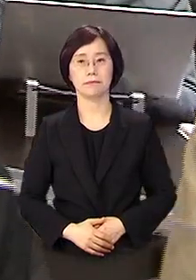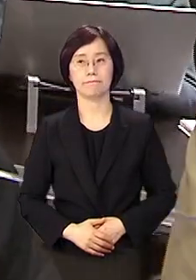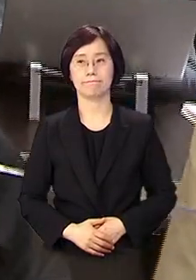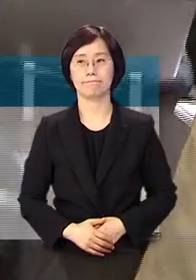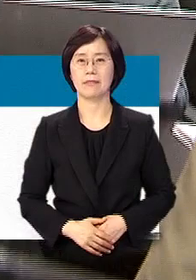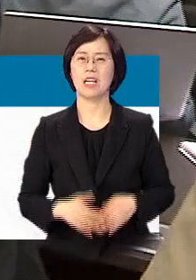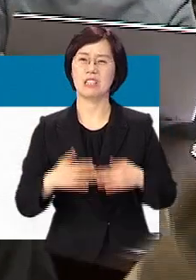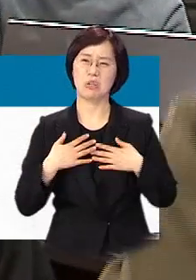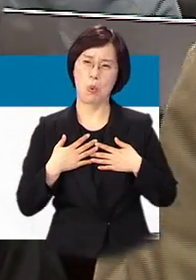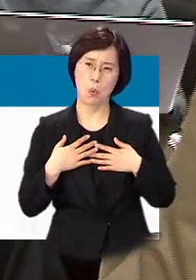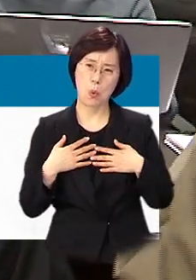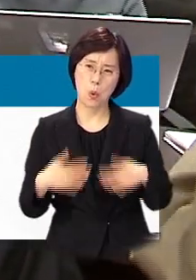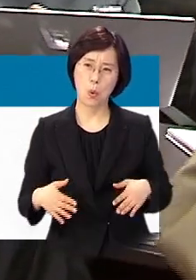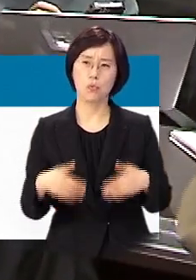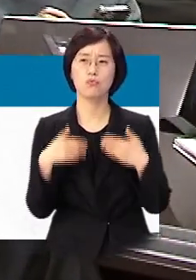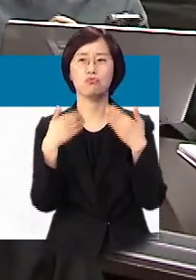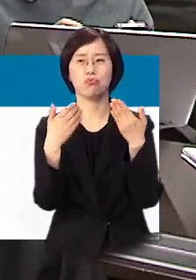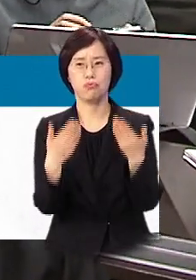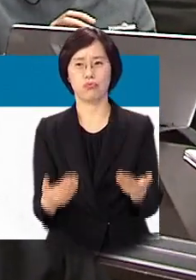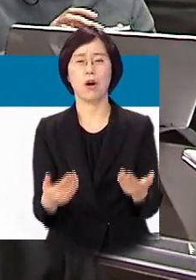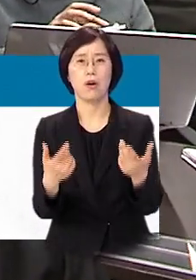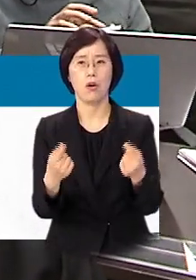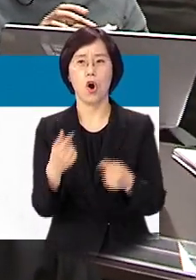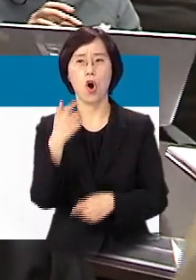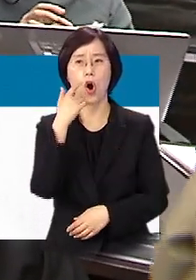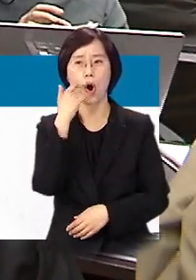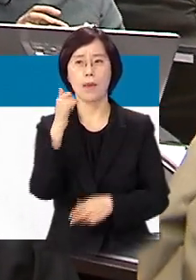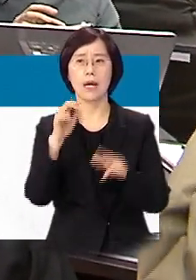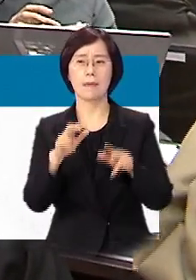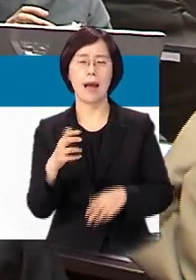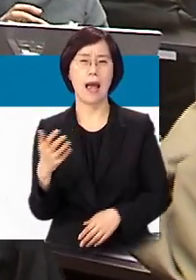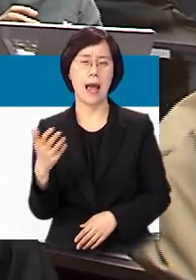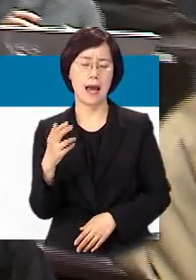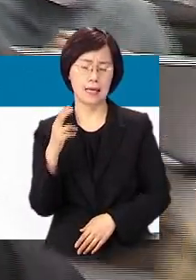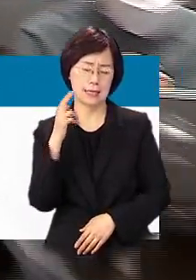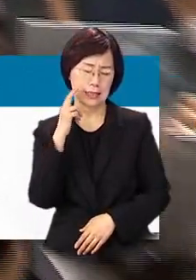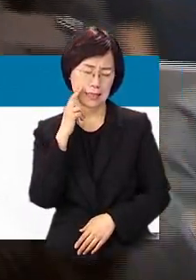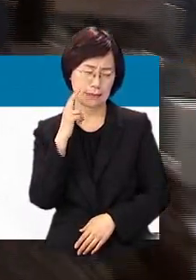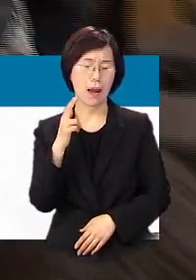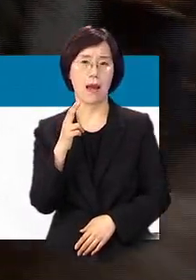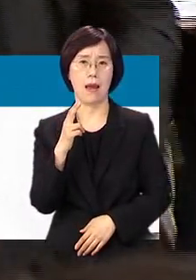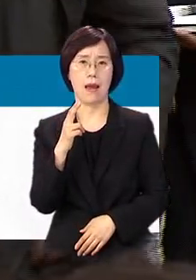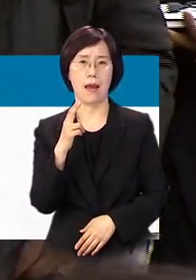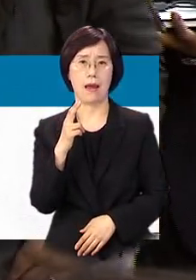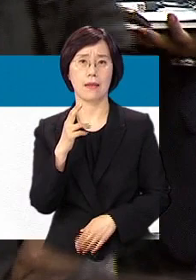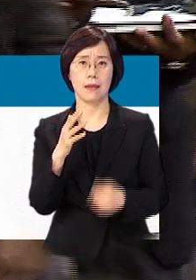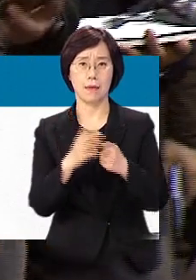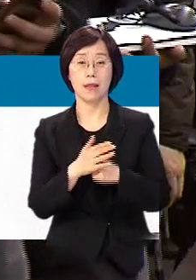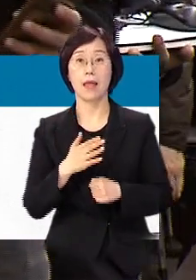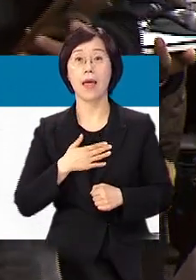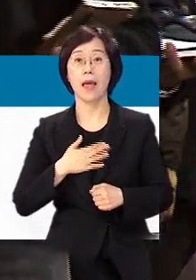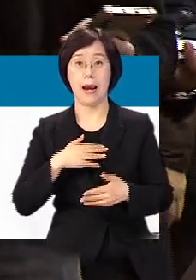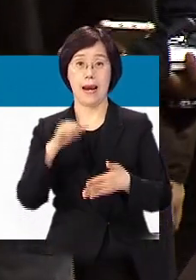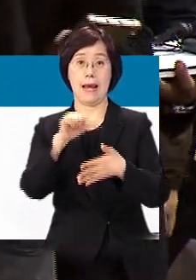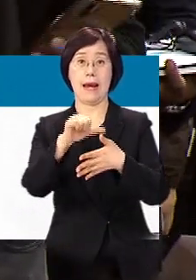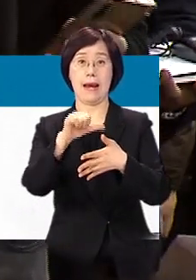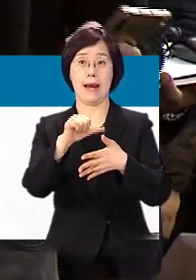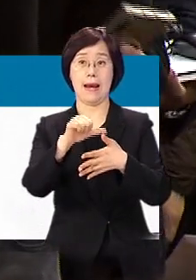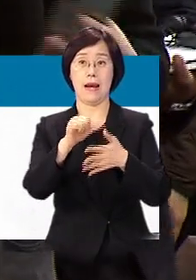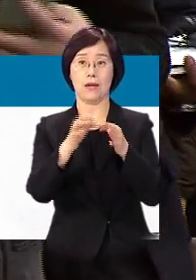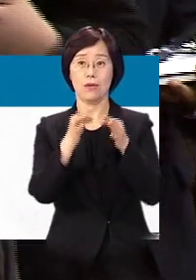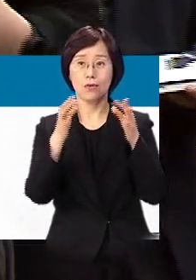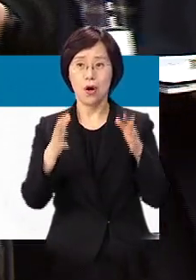지쳐서 좀 쉬어야 되고 또 어머님께서 지금 많이 편찮으셔서 제가 맞은데